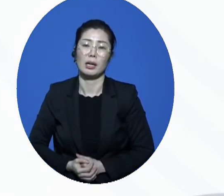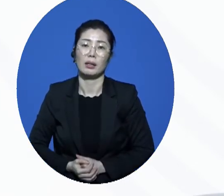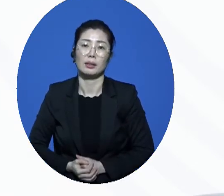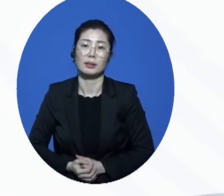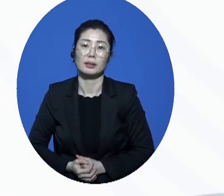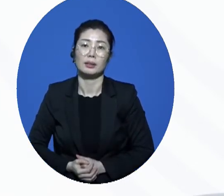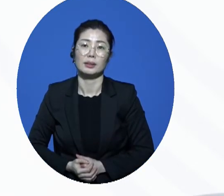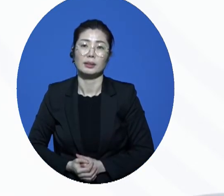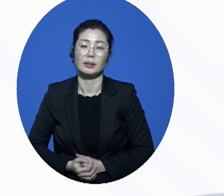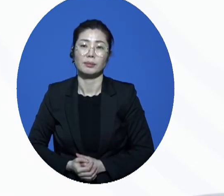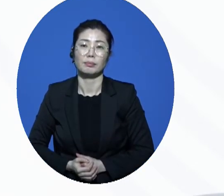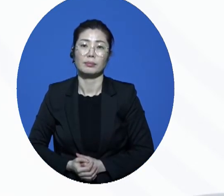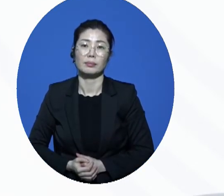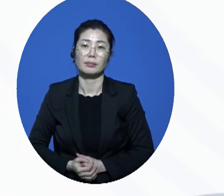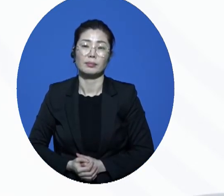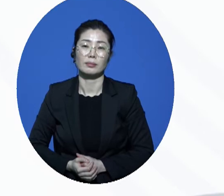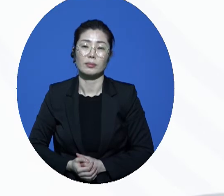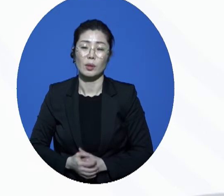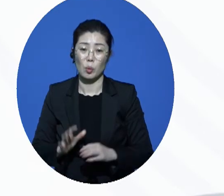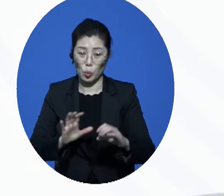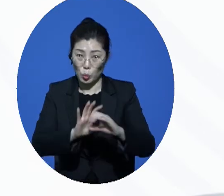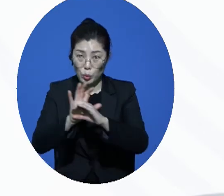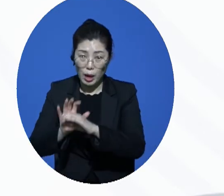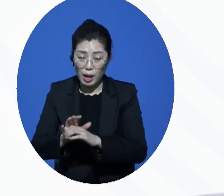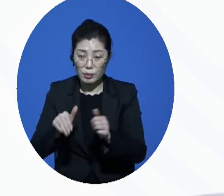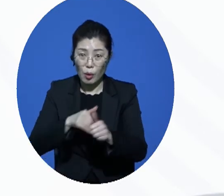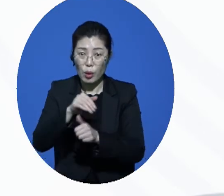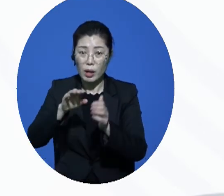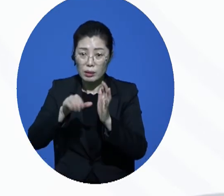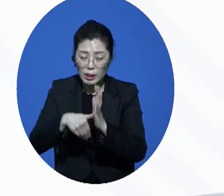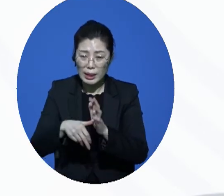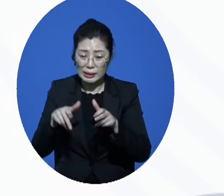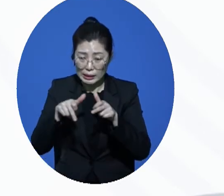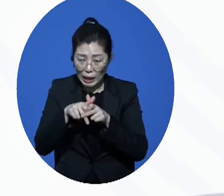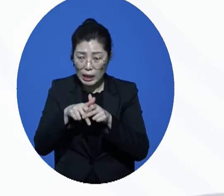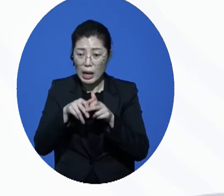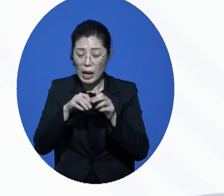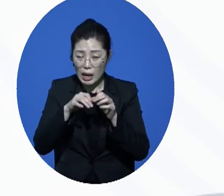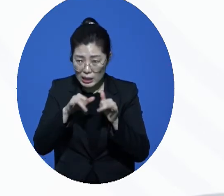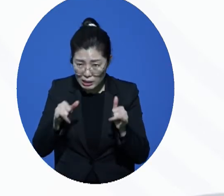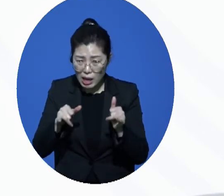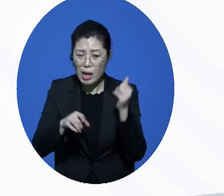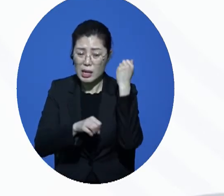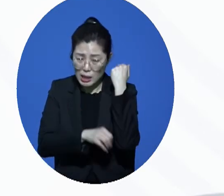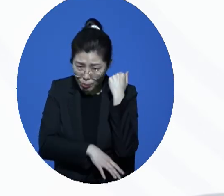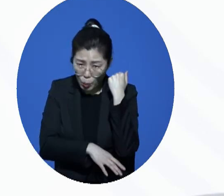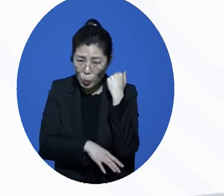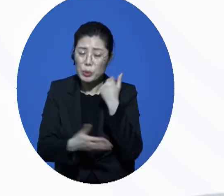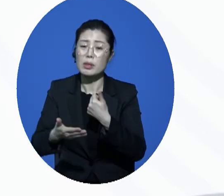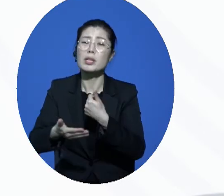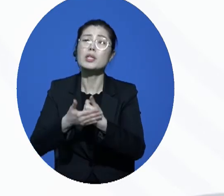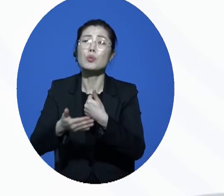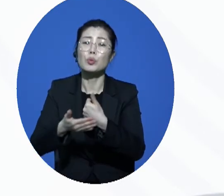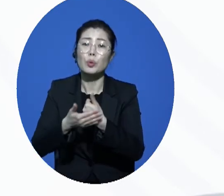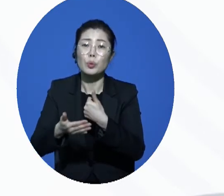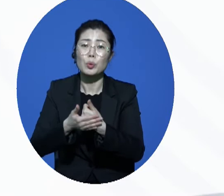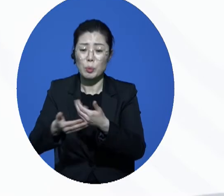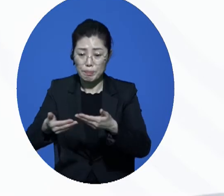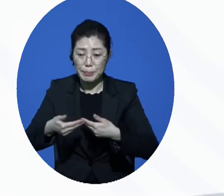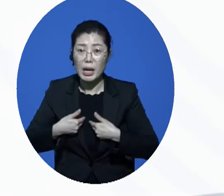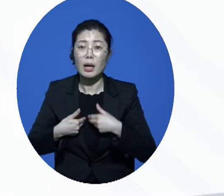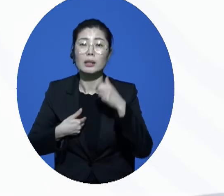이렇게 다시 찾아온 이 코로나19 상황에서 장애인은 기본적인 절차에 대한 지원을 전혀